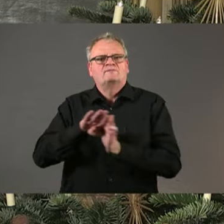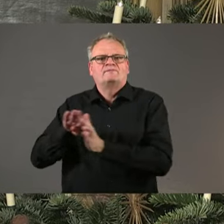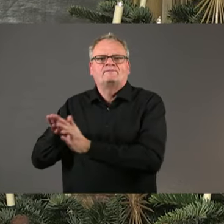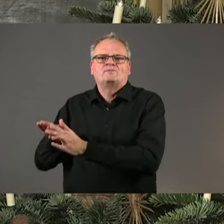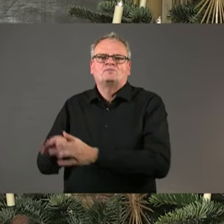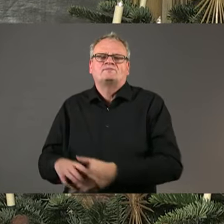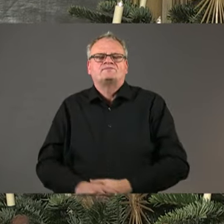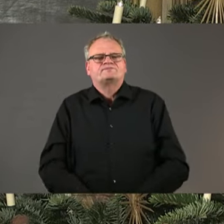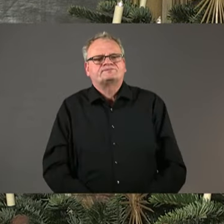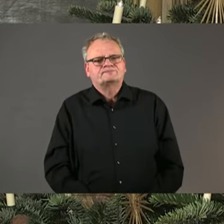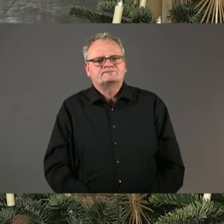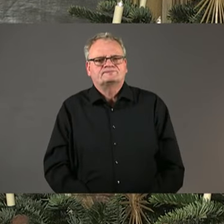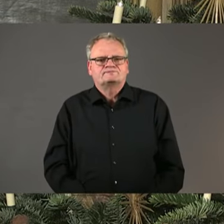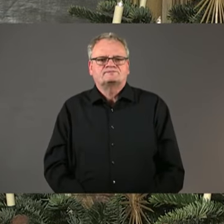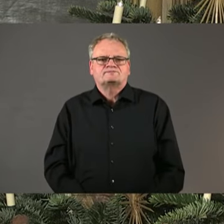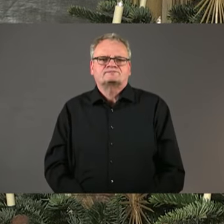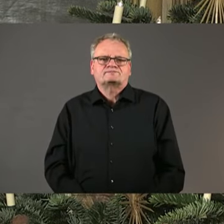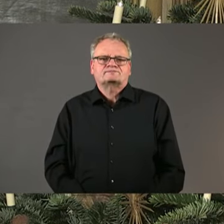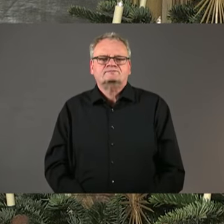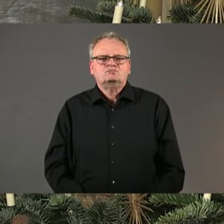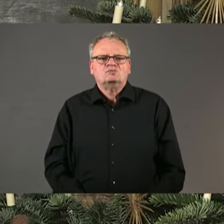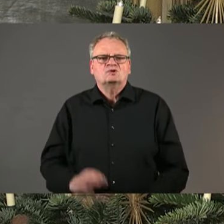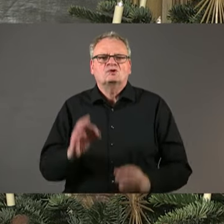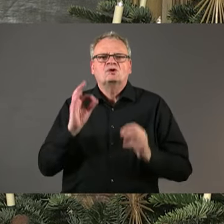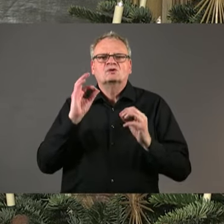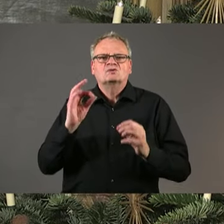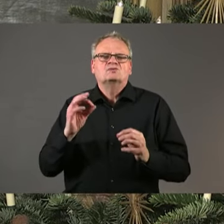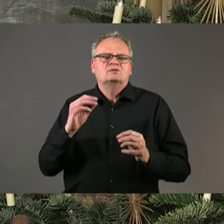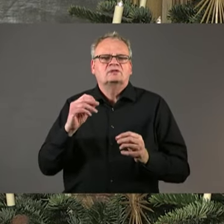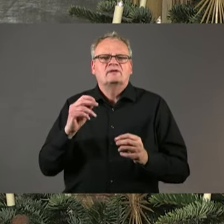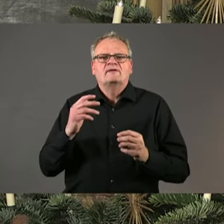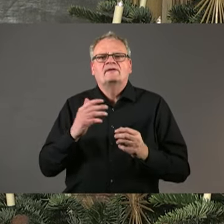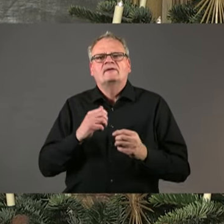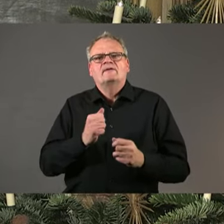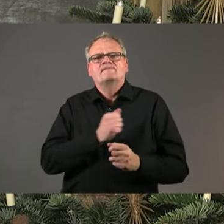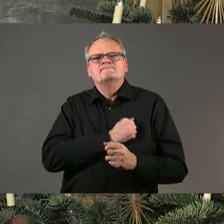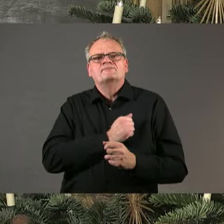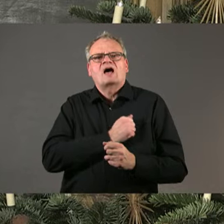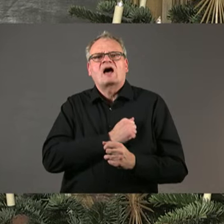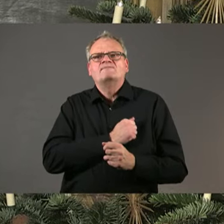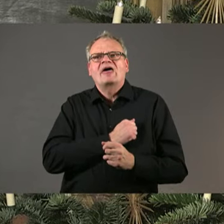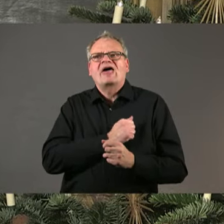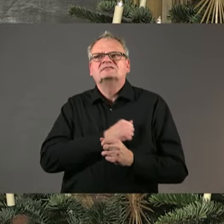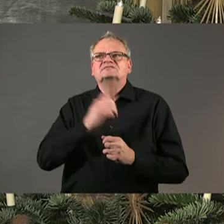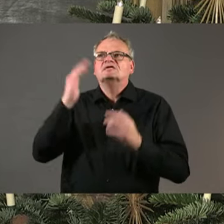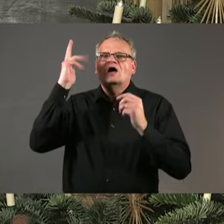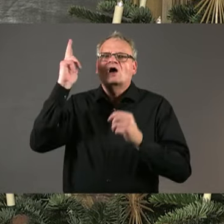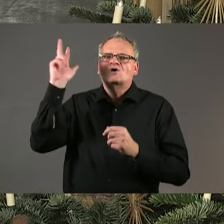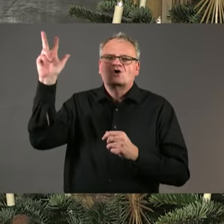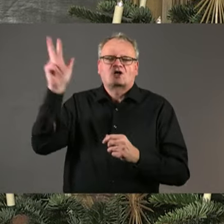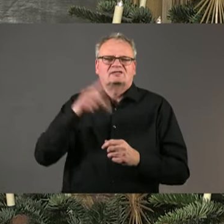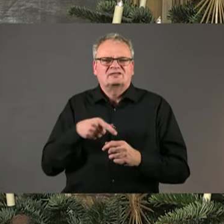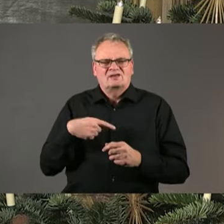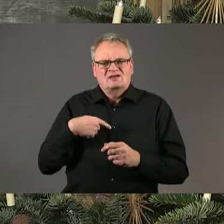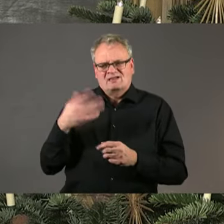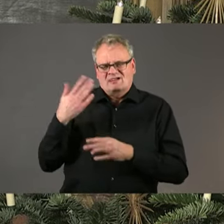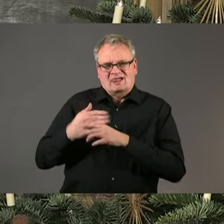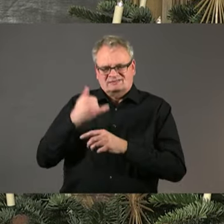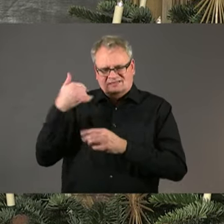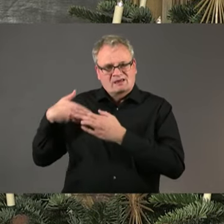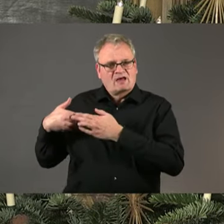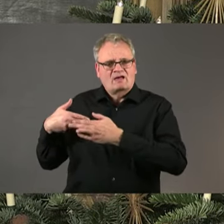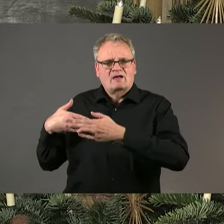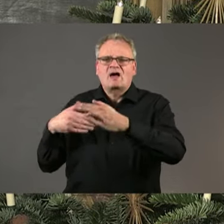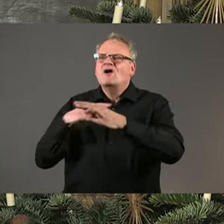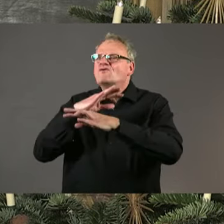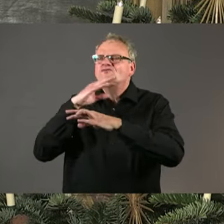Sabine schreibt uns: Guter, barmherziger Gott, so viel Gutes hast du mir letztes Jahr geschenkt. Wie viel Ausblick